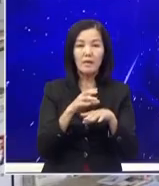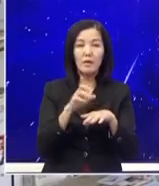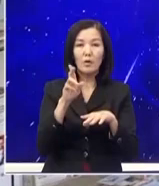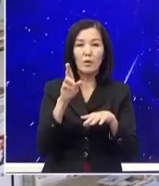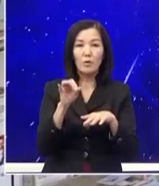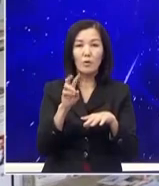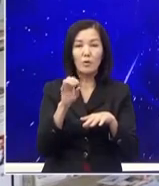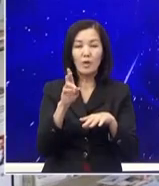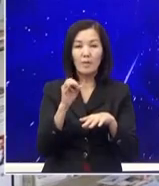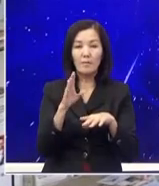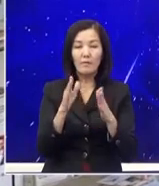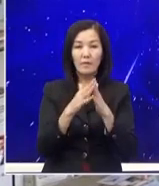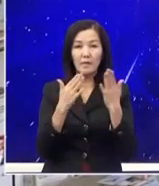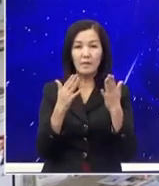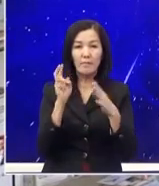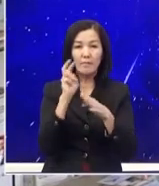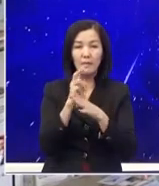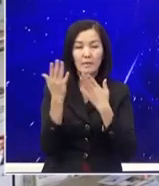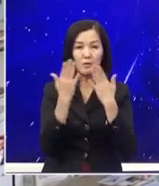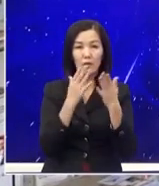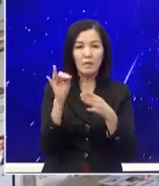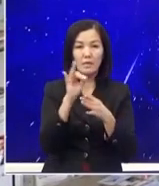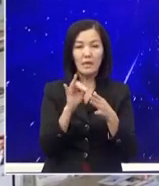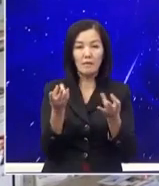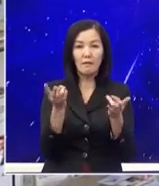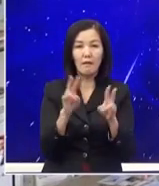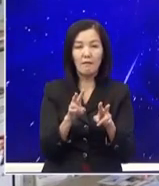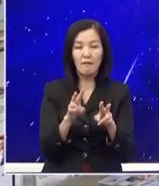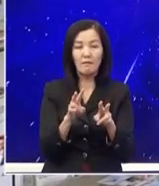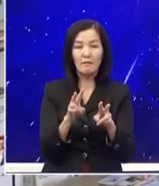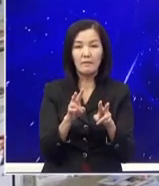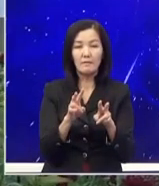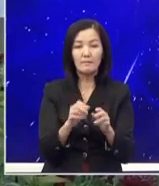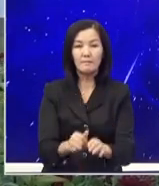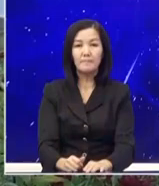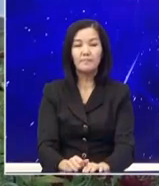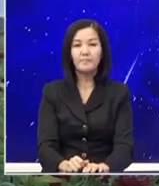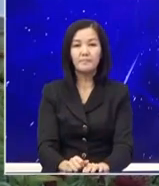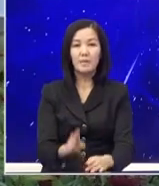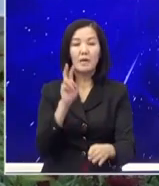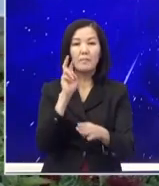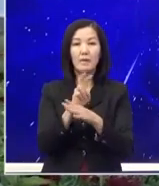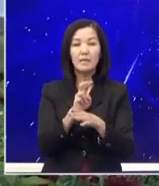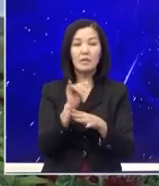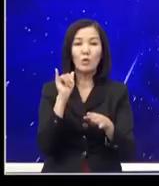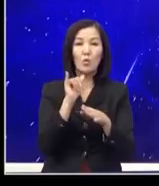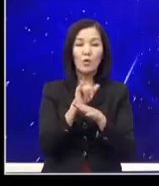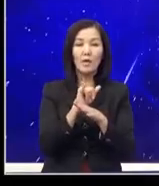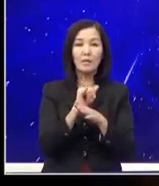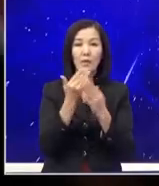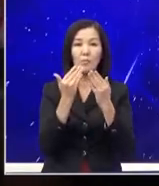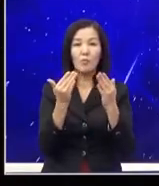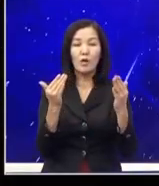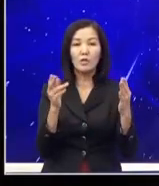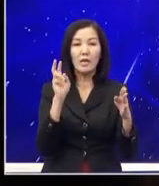Құнанбаевты осы кітапхананың оқырманы болған, тарихта қалдырып тасқа басып жазған сол Жошкиннің болатын. Сапар барысында қонақтар Абай мұражайына да бас